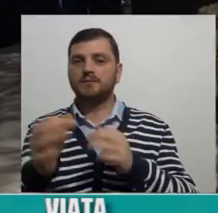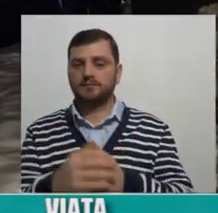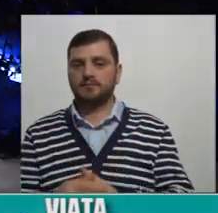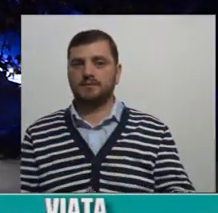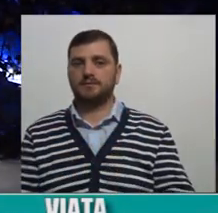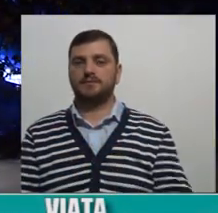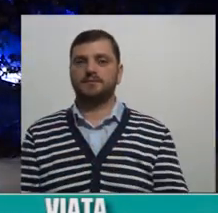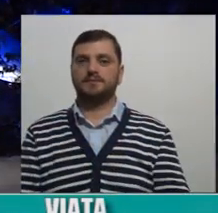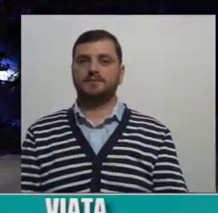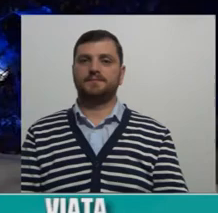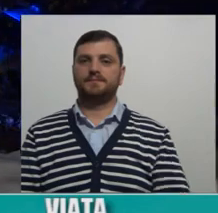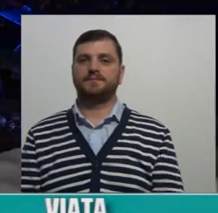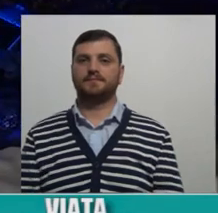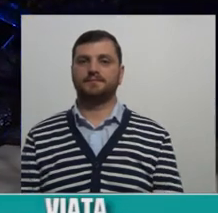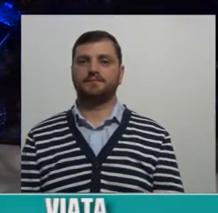liniari.